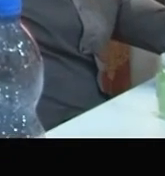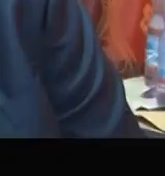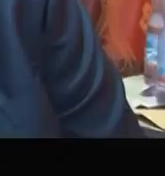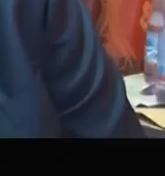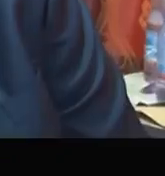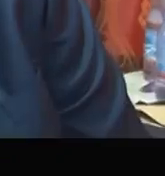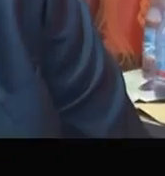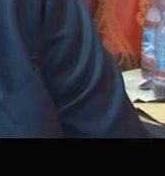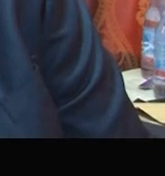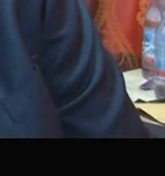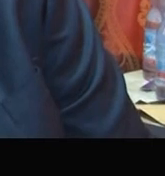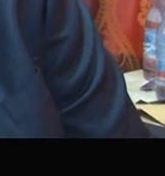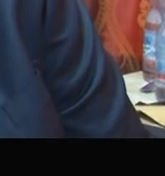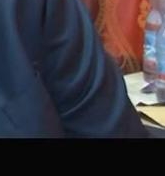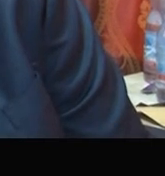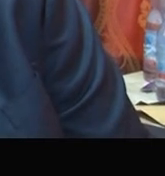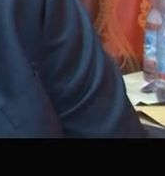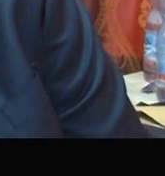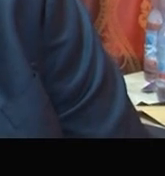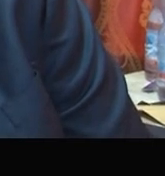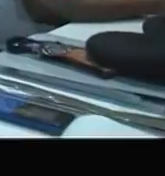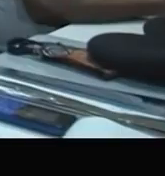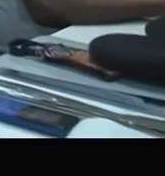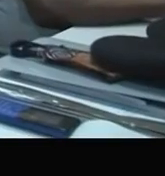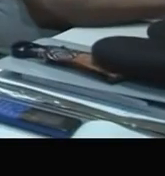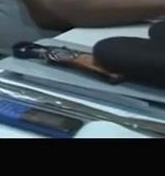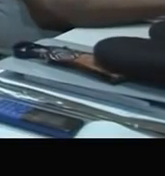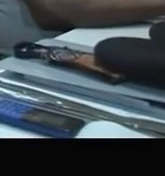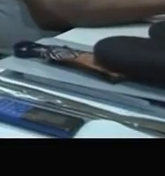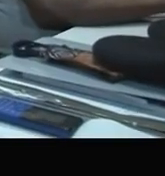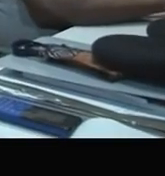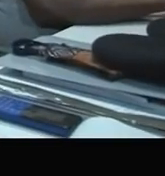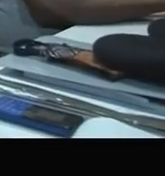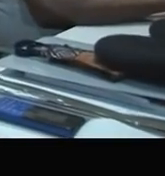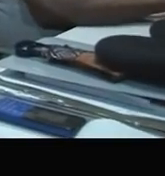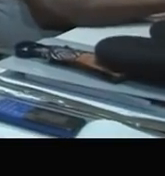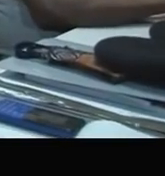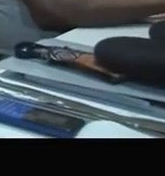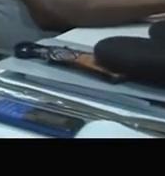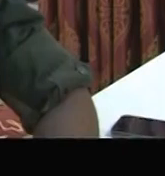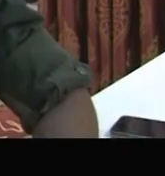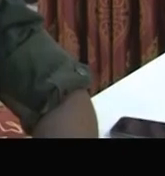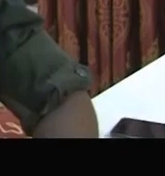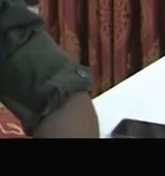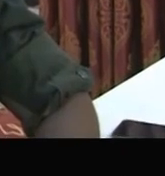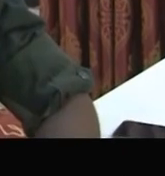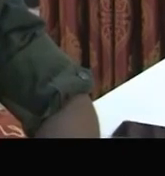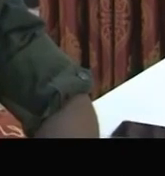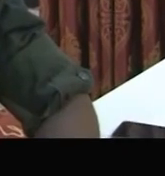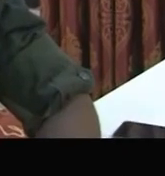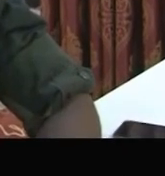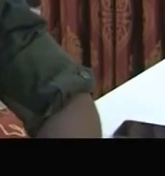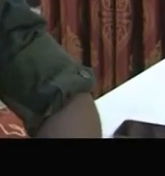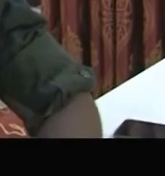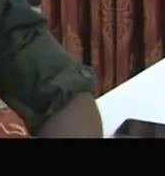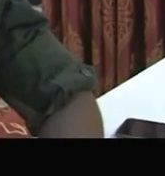de sécurité volet Défense Progresse, vise à préparer les officiers dans la perspective de la mise en place à l'horizon 2023 du budget